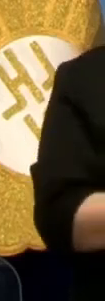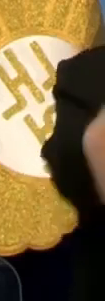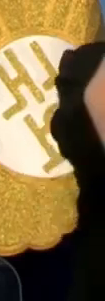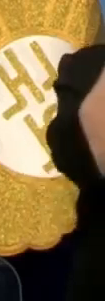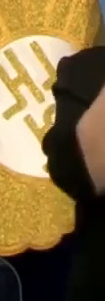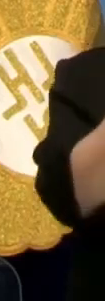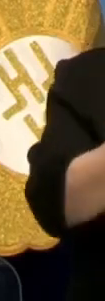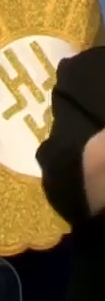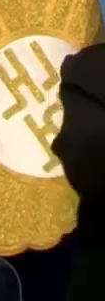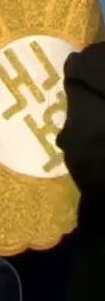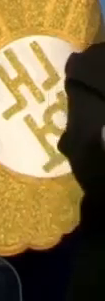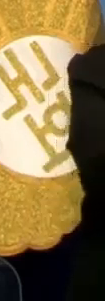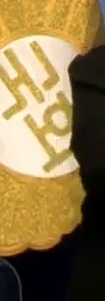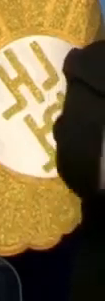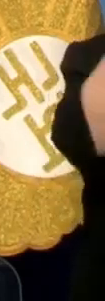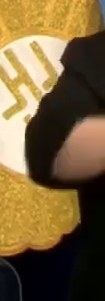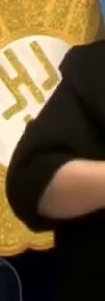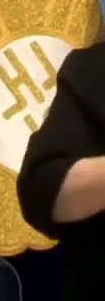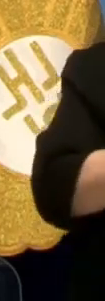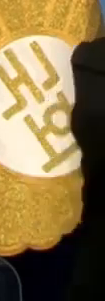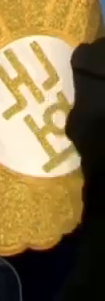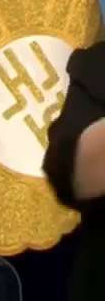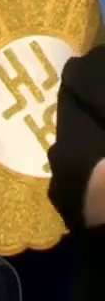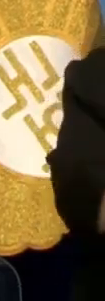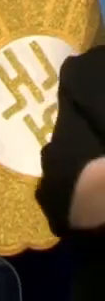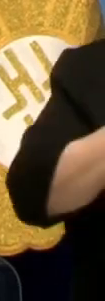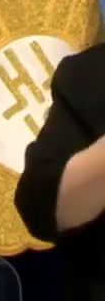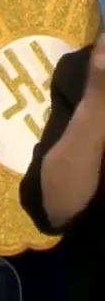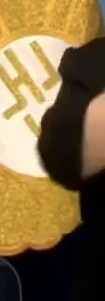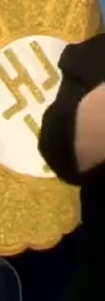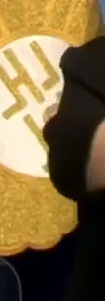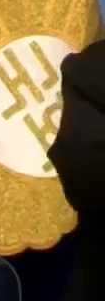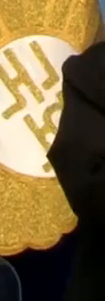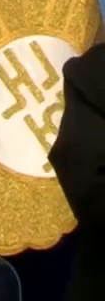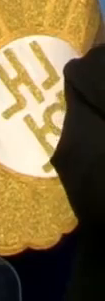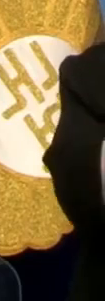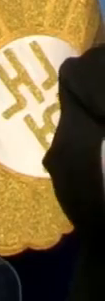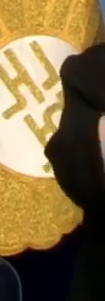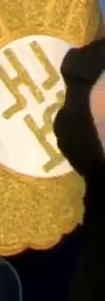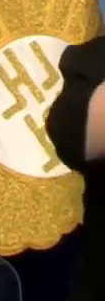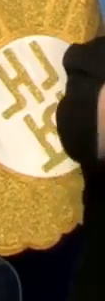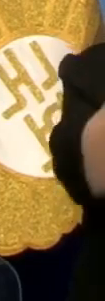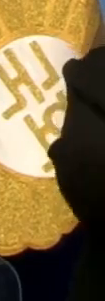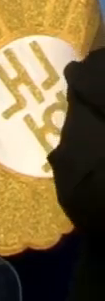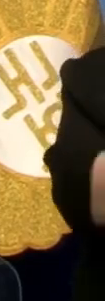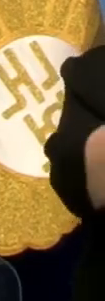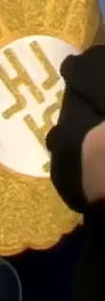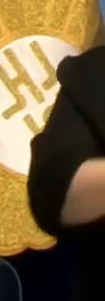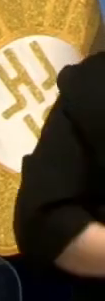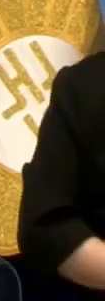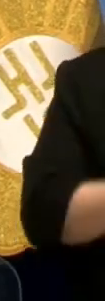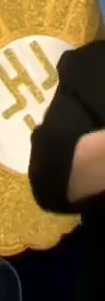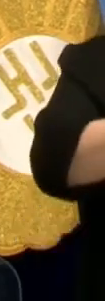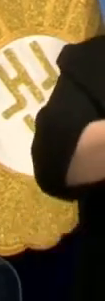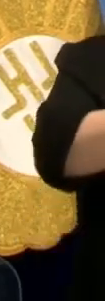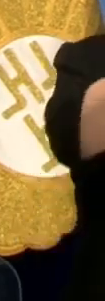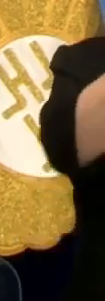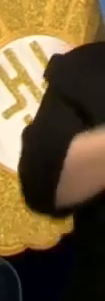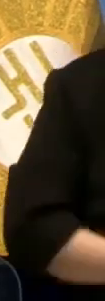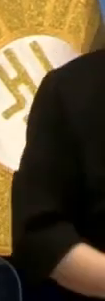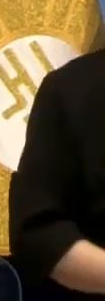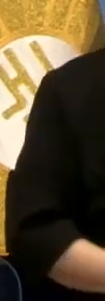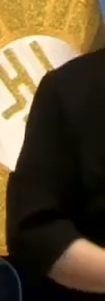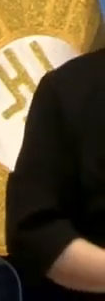하루빨리 개정안이 통과될 수 있도록 저와 정의당은 최선을 다하겠습니다. 감사합니다.